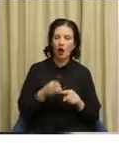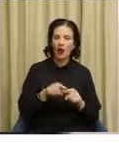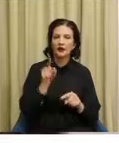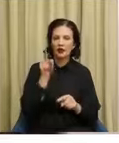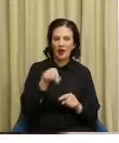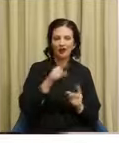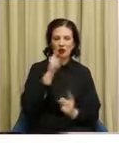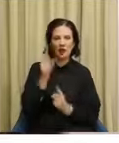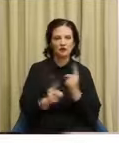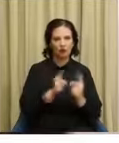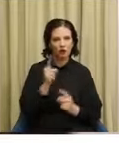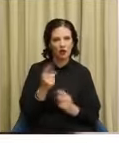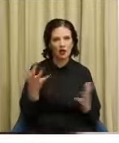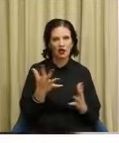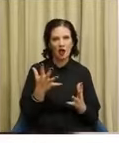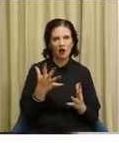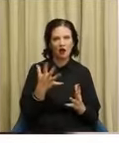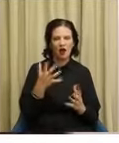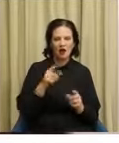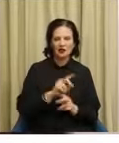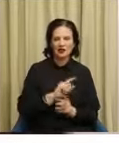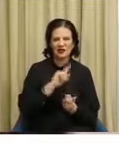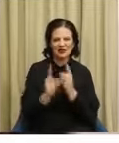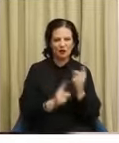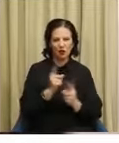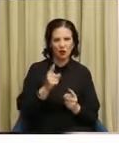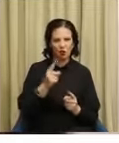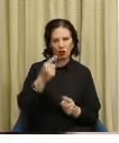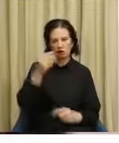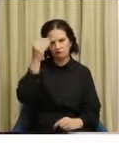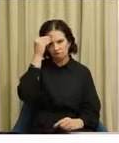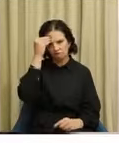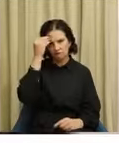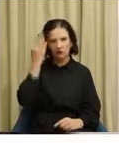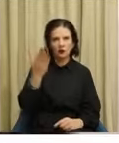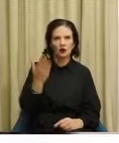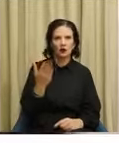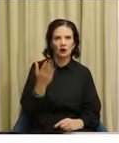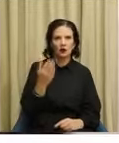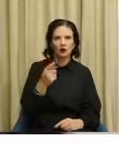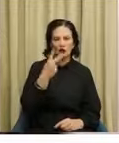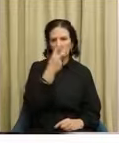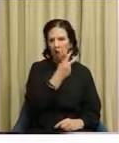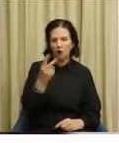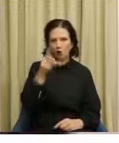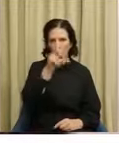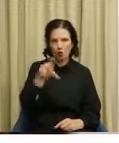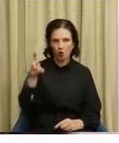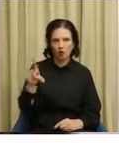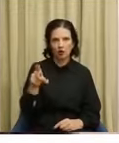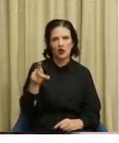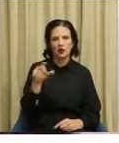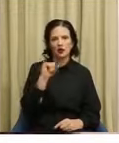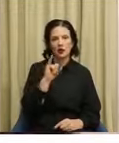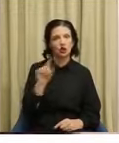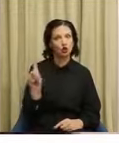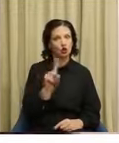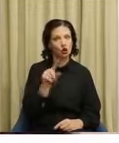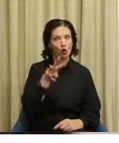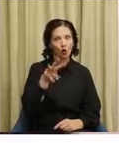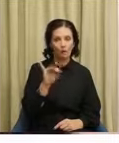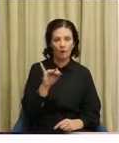та трансформація, яка докорінно змінює бачення, парадигми поглядів людей, що